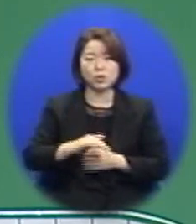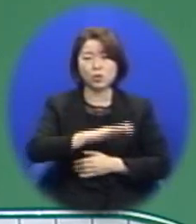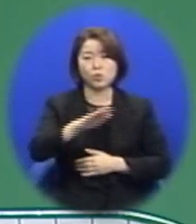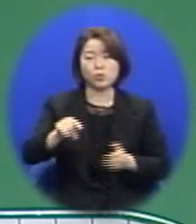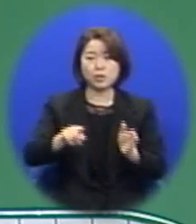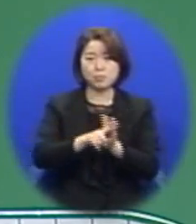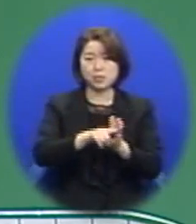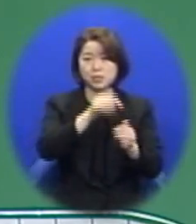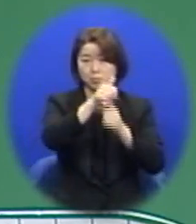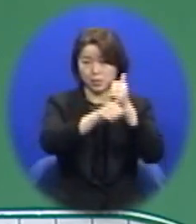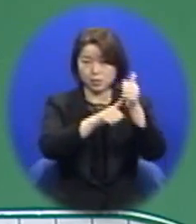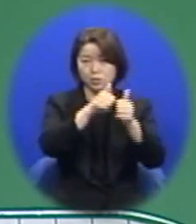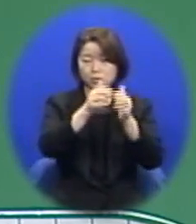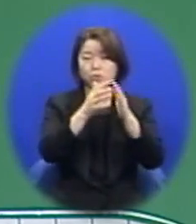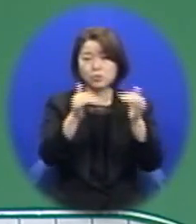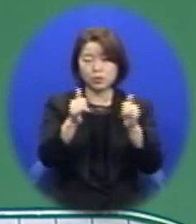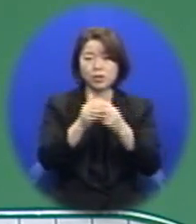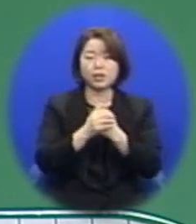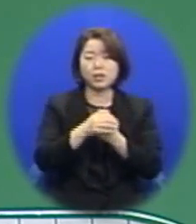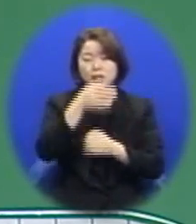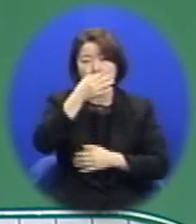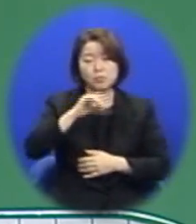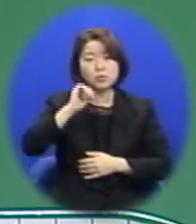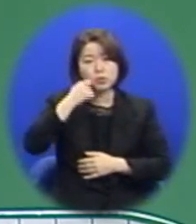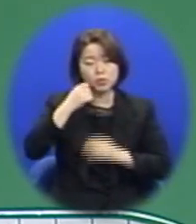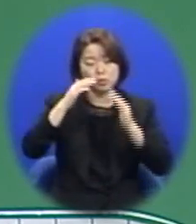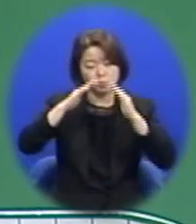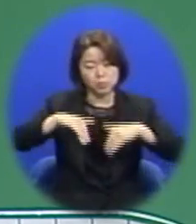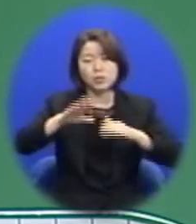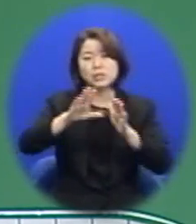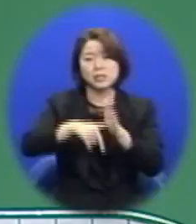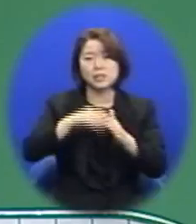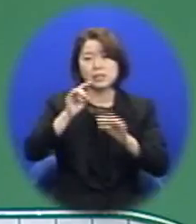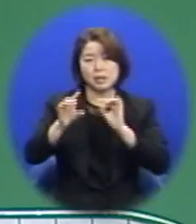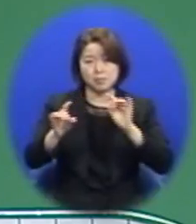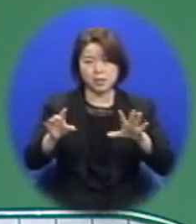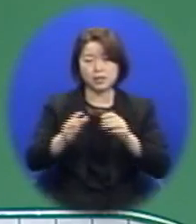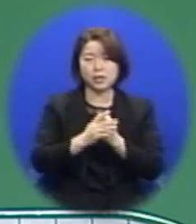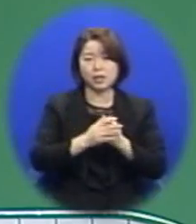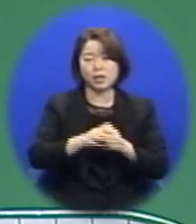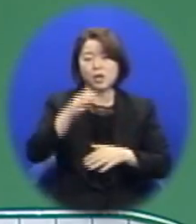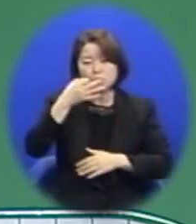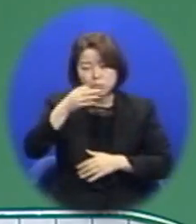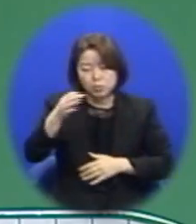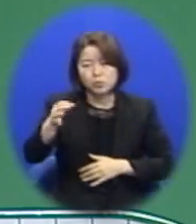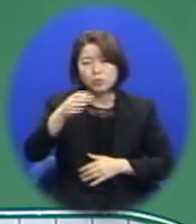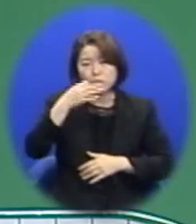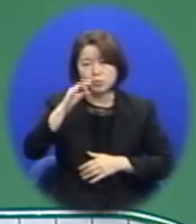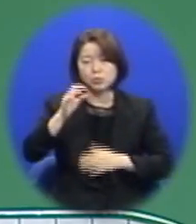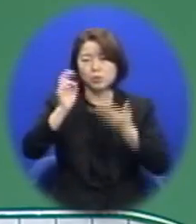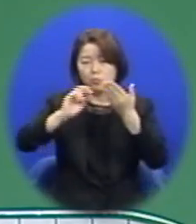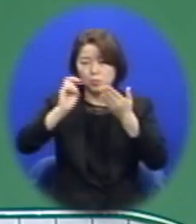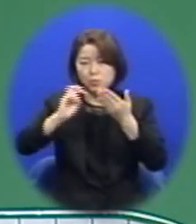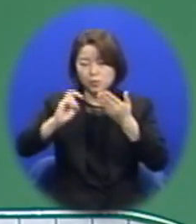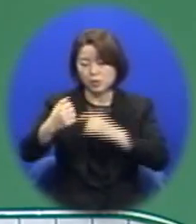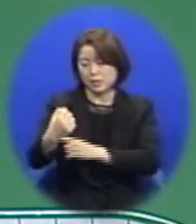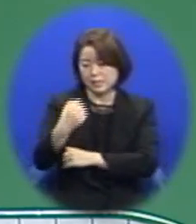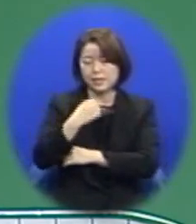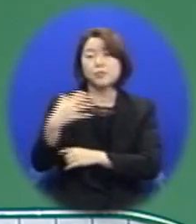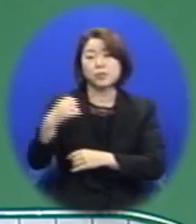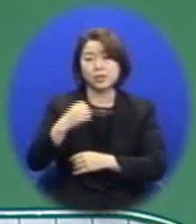믿음의 선조들이 힘들고 어렵고 무너질 때마다 부르고 또 부르고 힘을 얻었던 찬송,